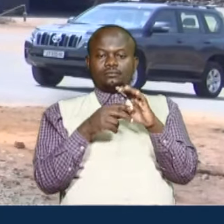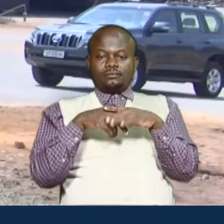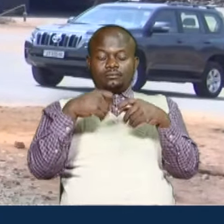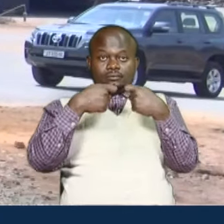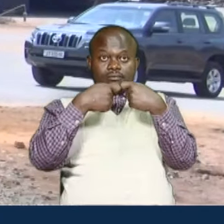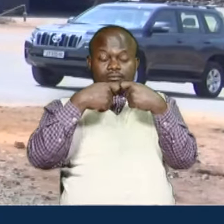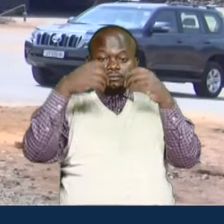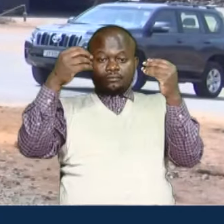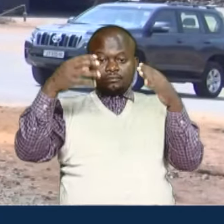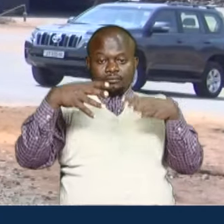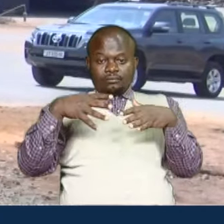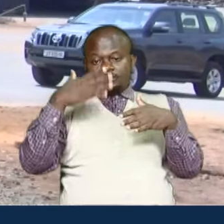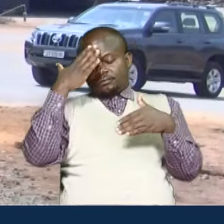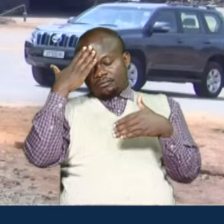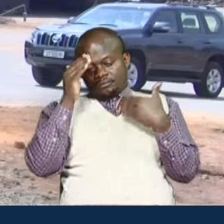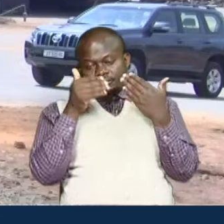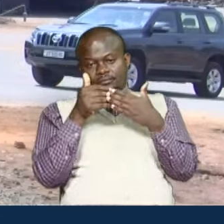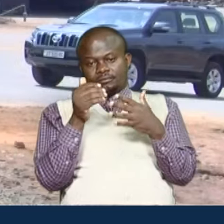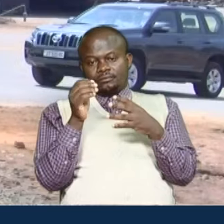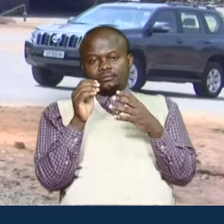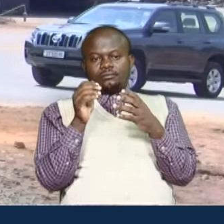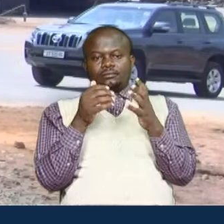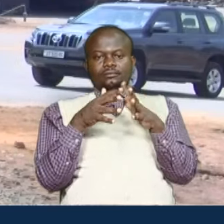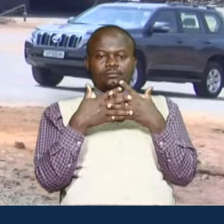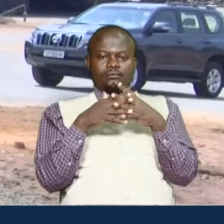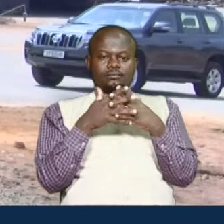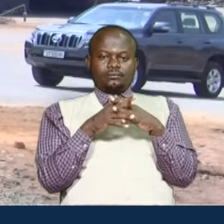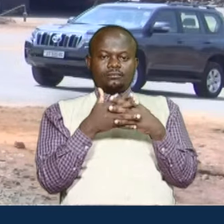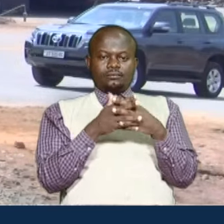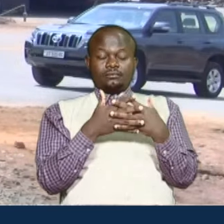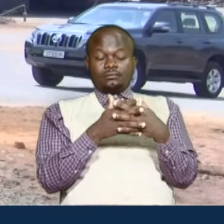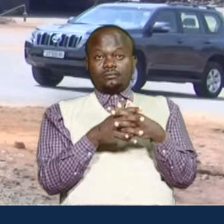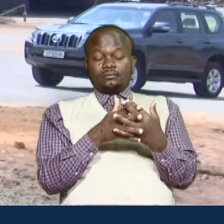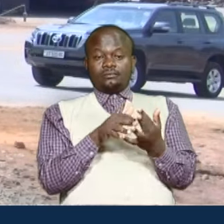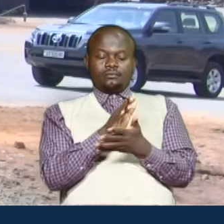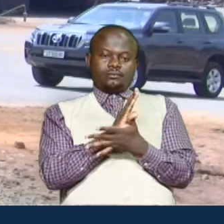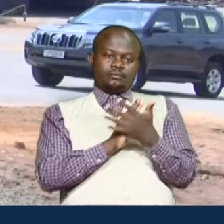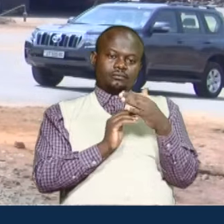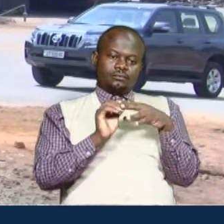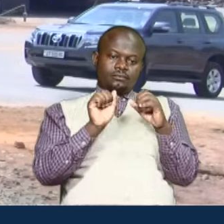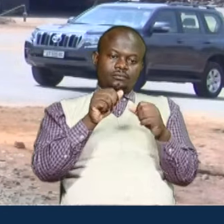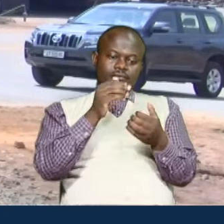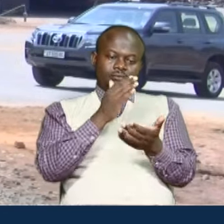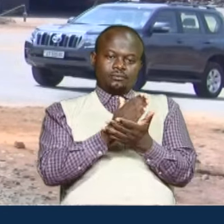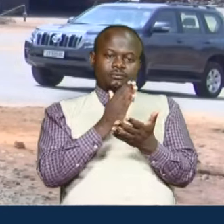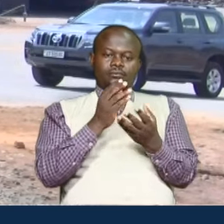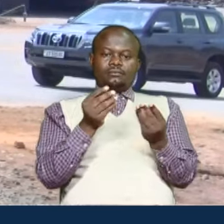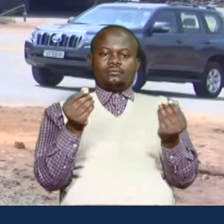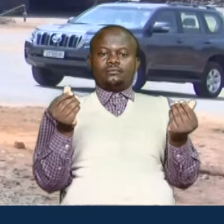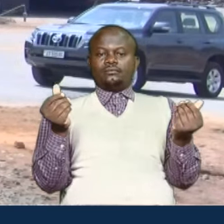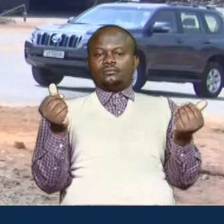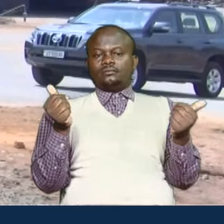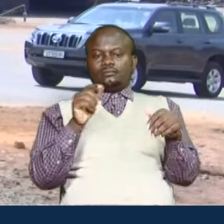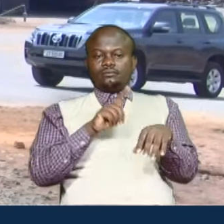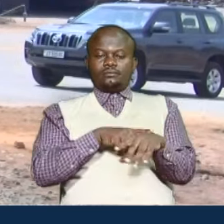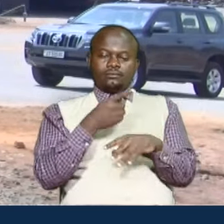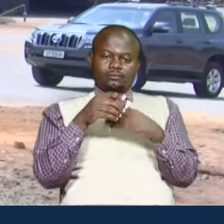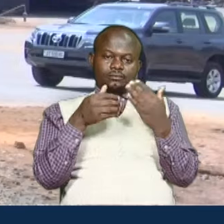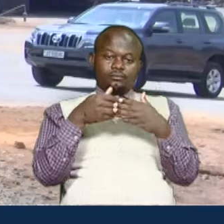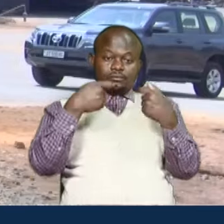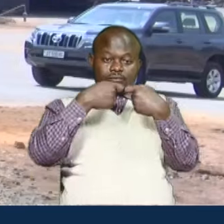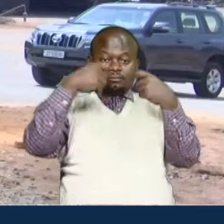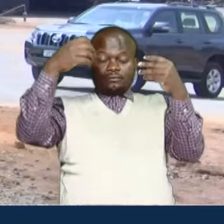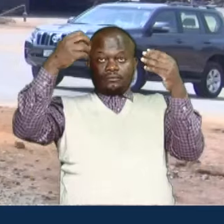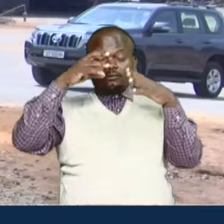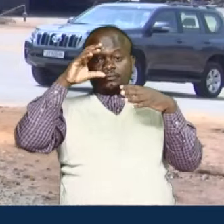w'amashanyarazi, kuko hari imashini zimwe zishobora guhagarara zikangirika igihe umuriro